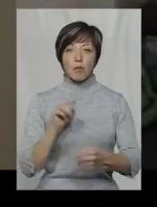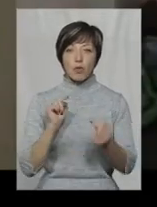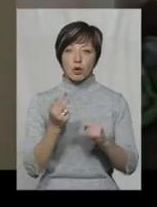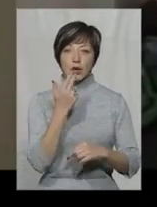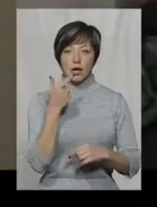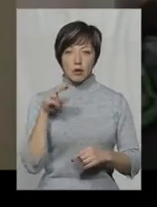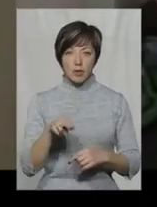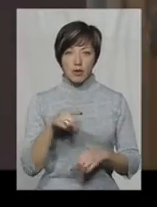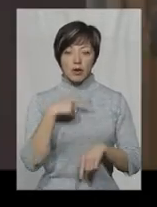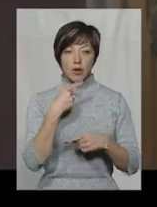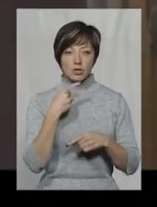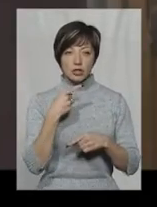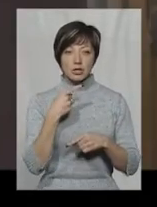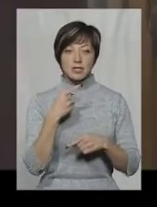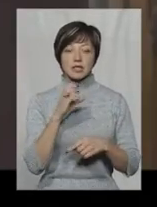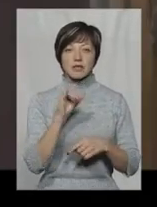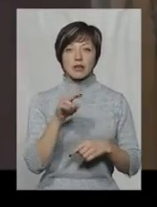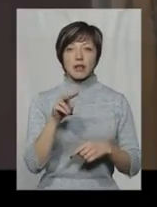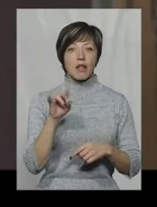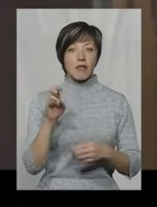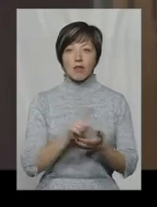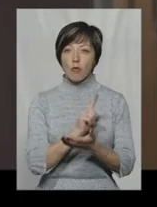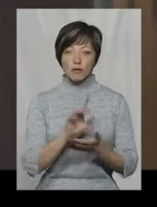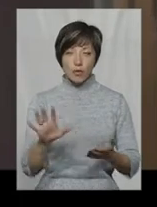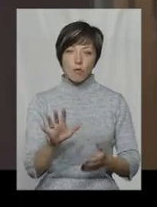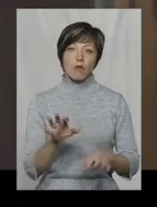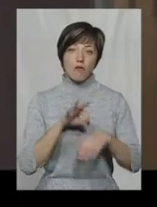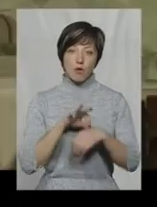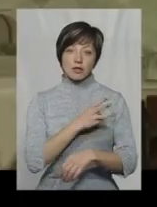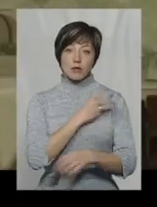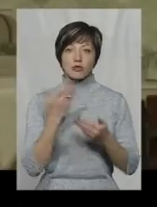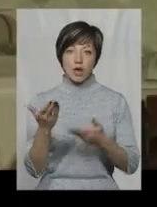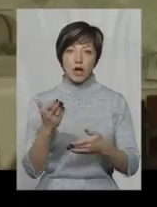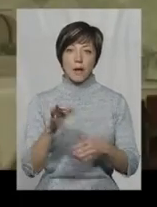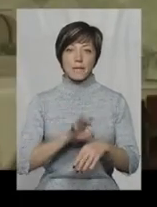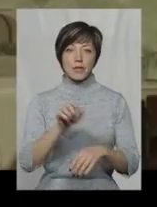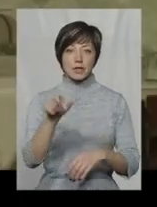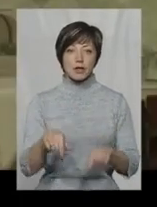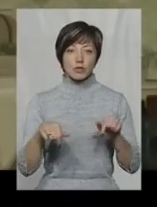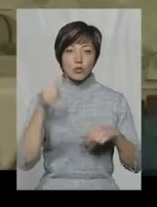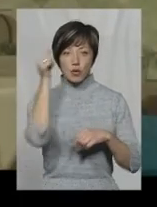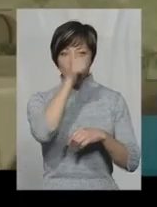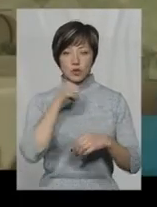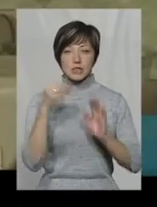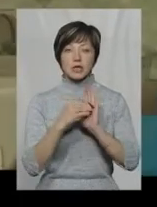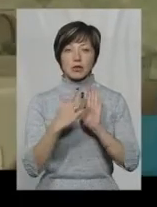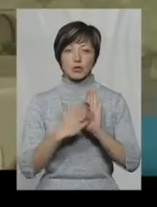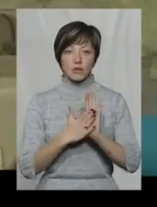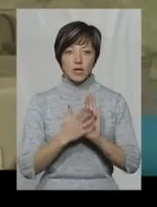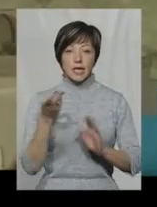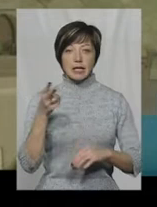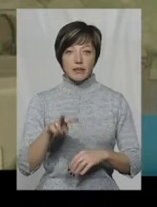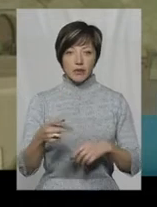грипу, каже Світлана Оленкевич, не обов'язкове і проводиться за бажанням пацієнта. Вакцина проти грипу цього року в нас зареєстровано